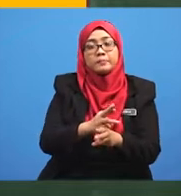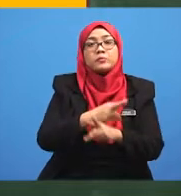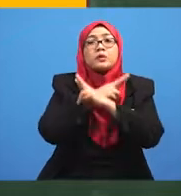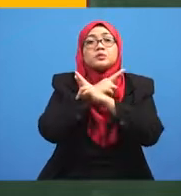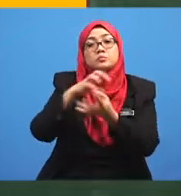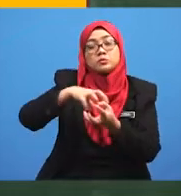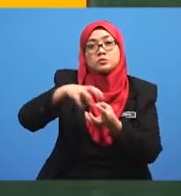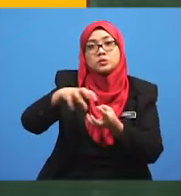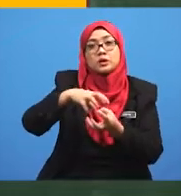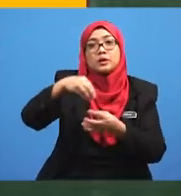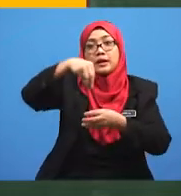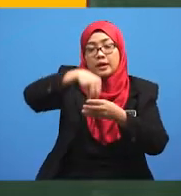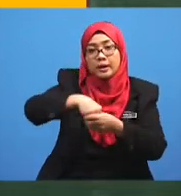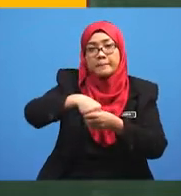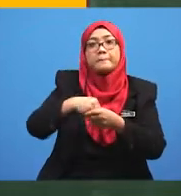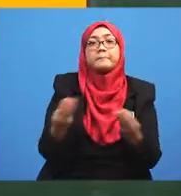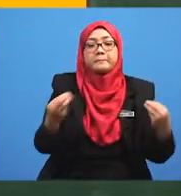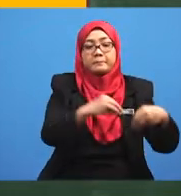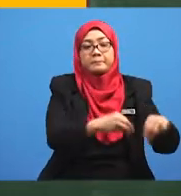Apakah pilihan jawapan yang tepat?